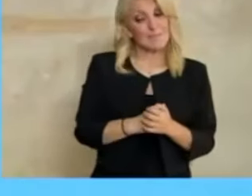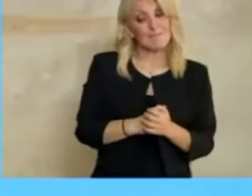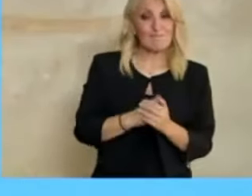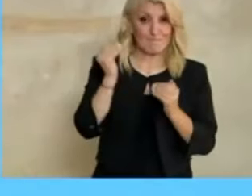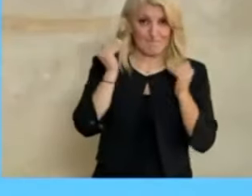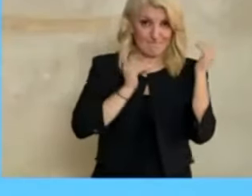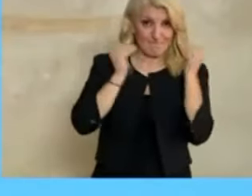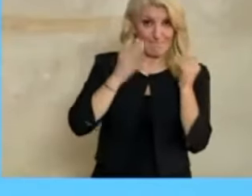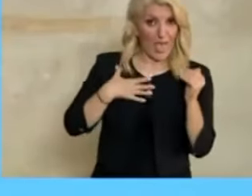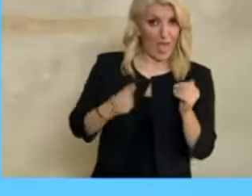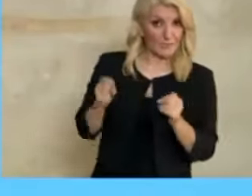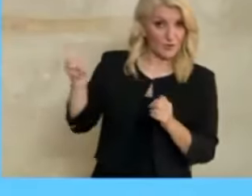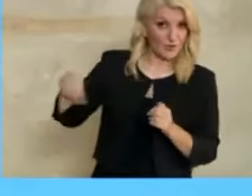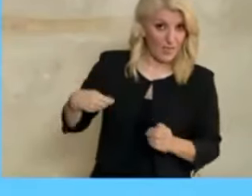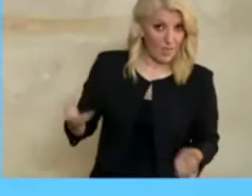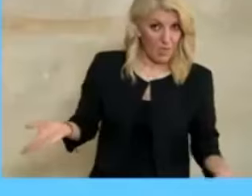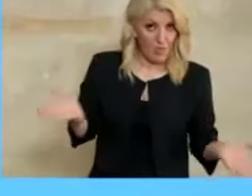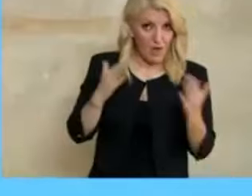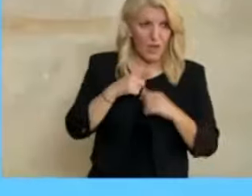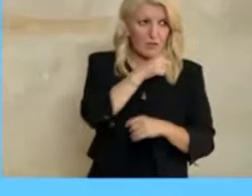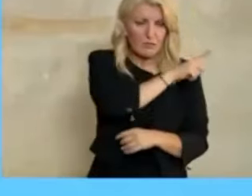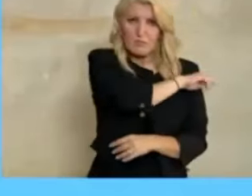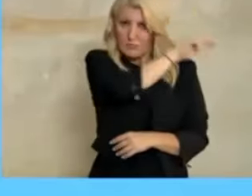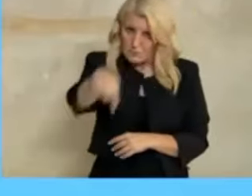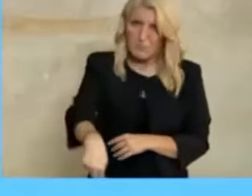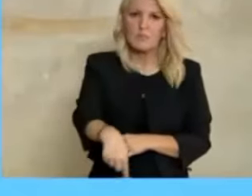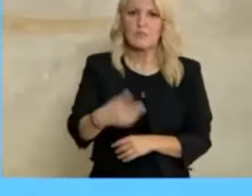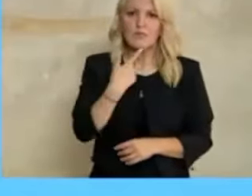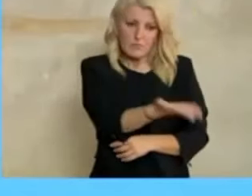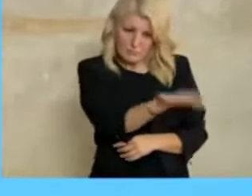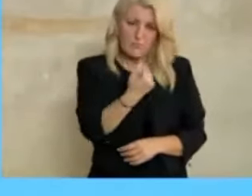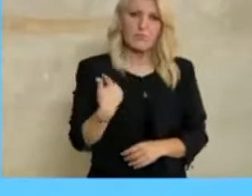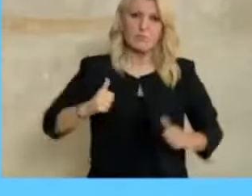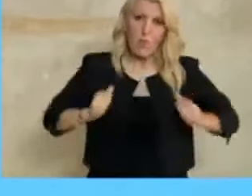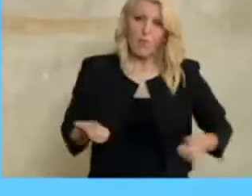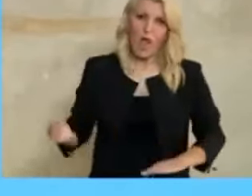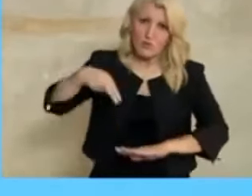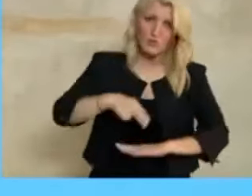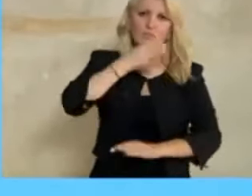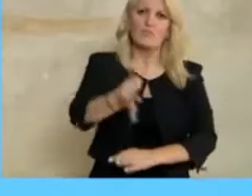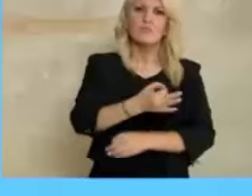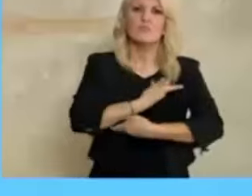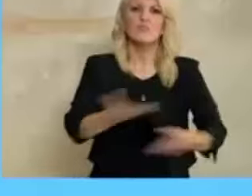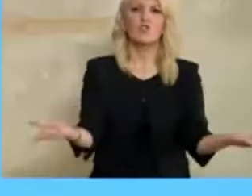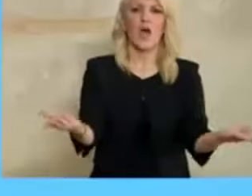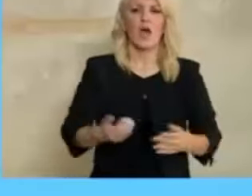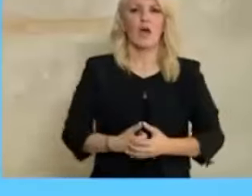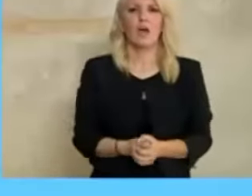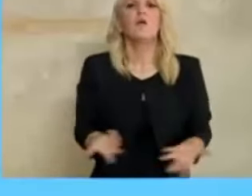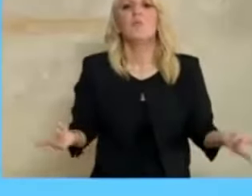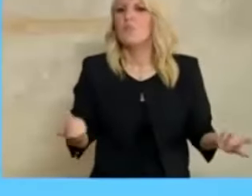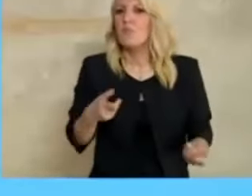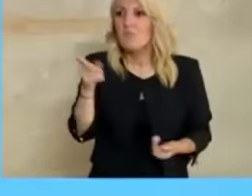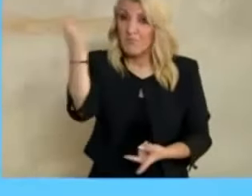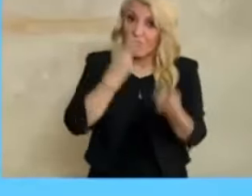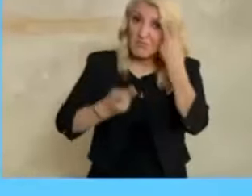διαπράξουν λάθος εάν το κάνουν. Άρα αποκρούω για ακόμα μια φορά όλες αυτές τις κατηγορίες περί συγκάλυψης και να σας πω επίσης